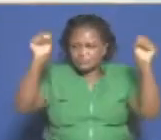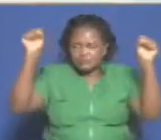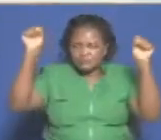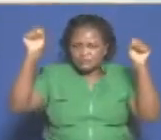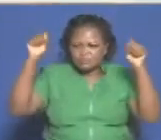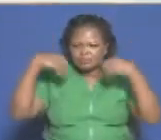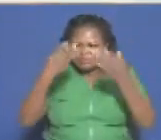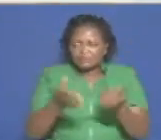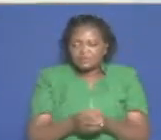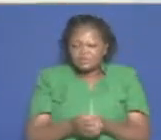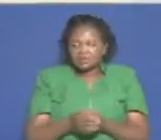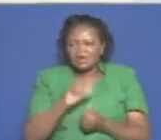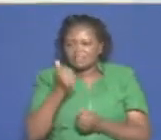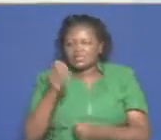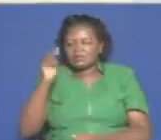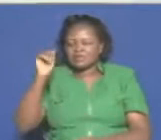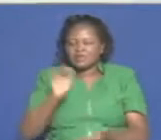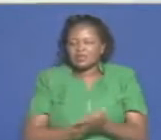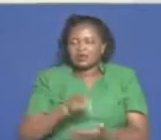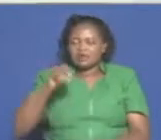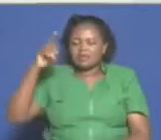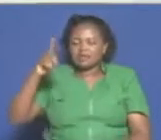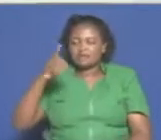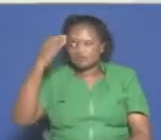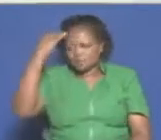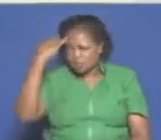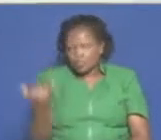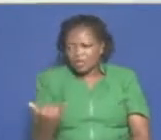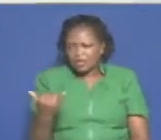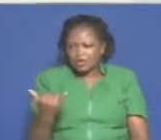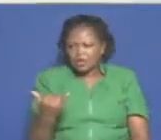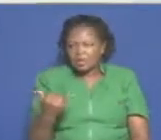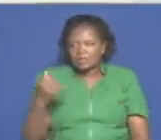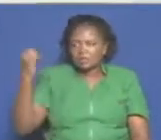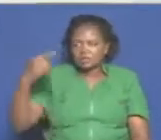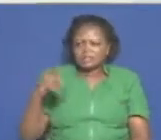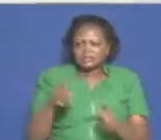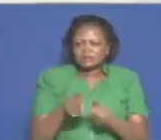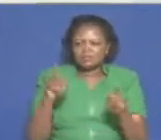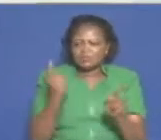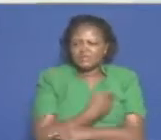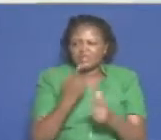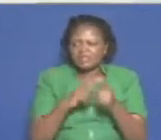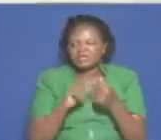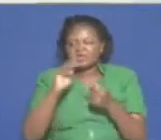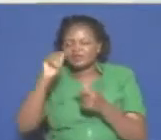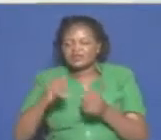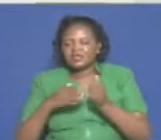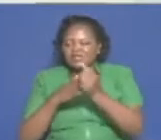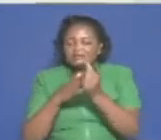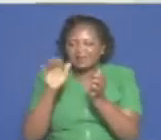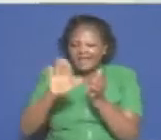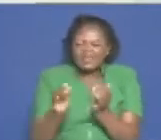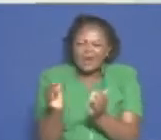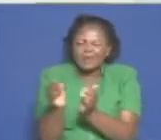kama hizo masters and PhDs. Kwa sababu ukiangalia uongozi mshahara sio sawa, na huyu anaongoza MCA anaongoza eneo chini sana la,